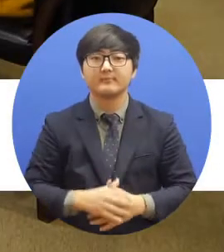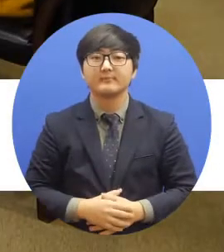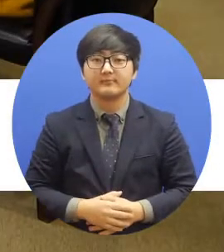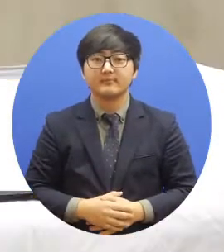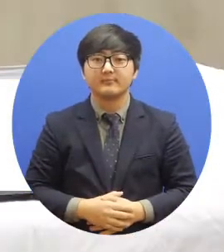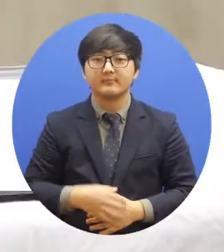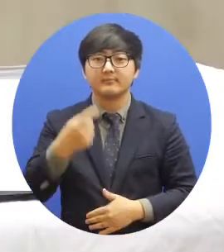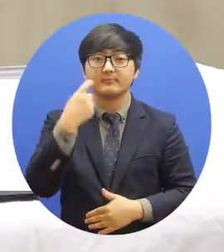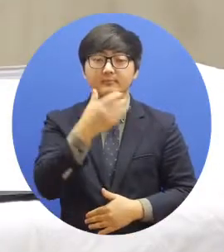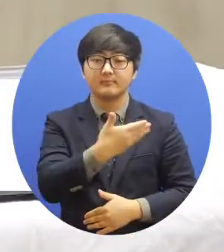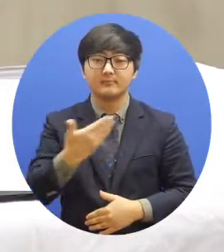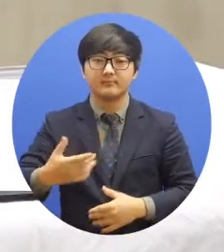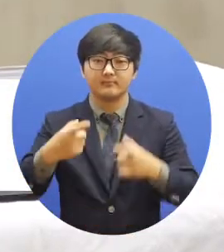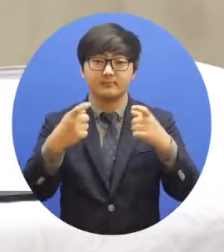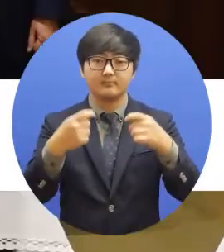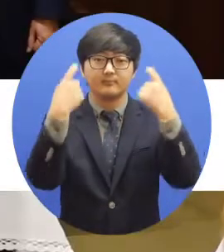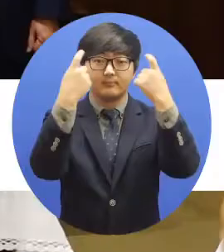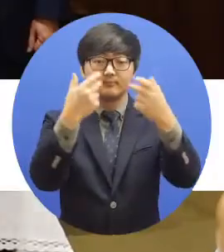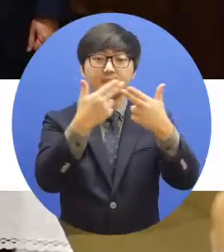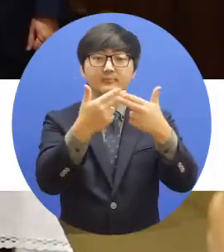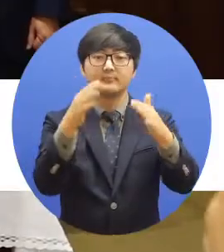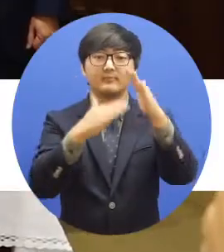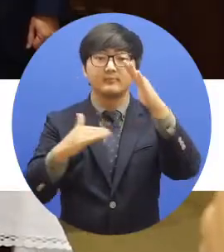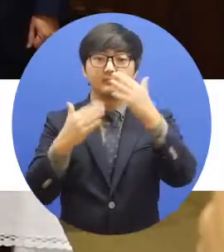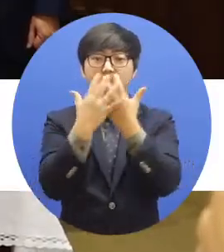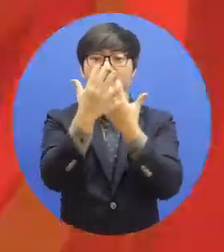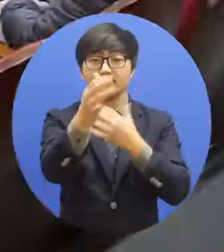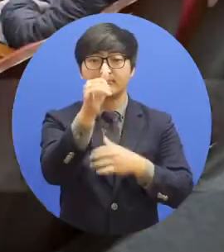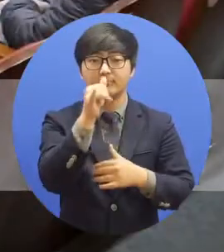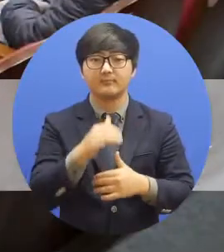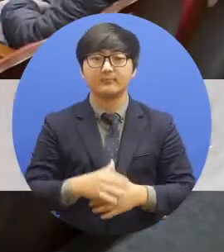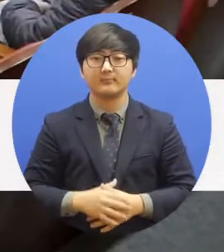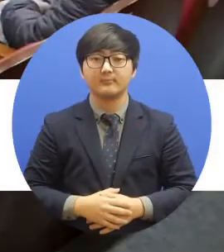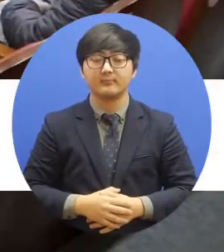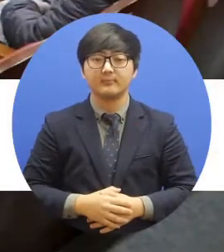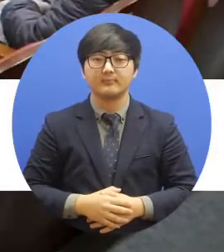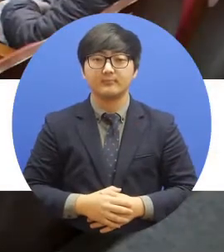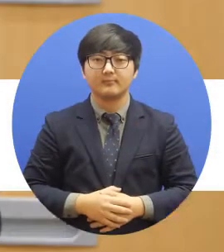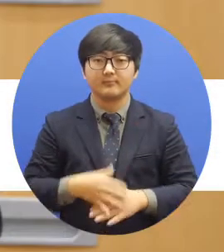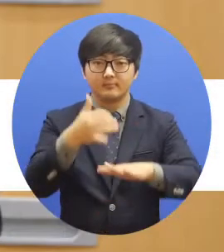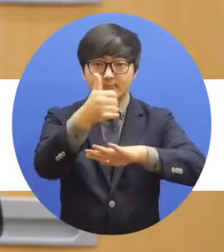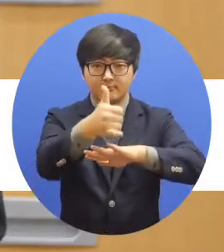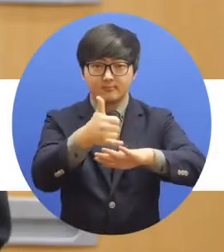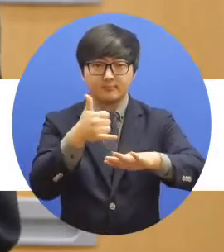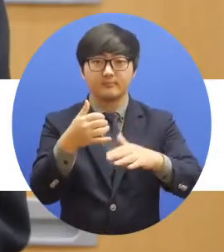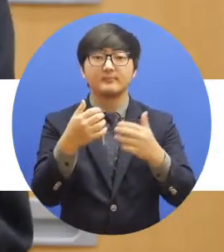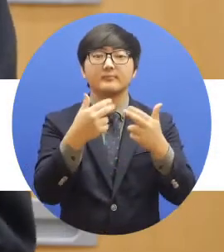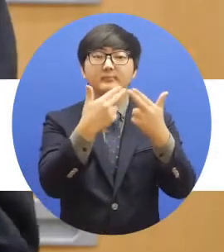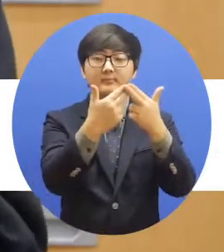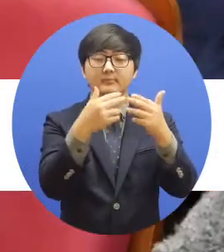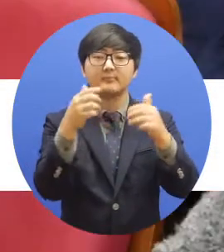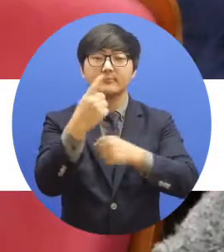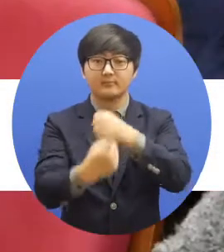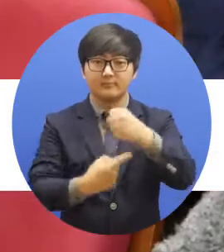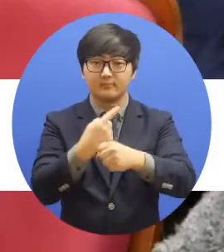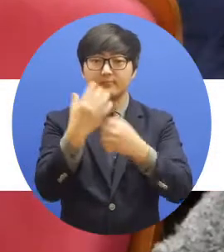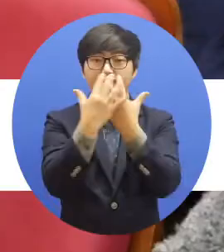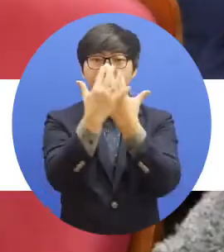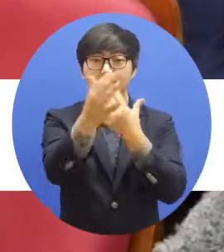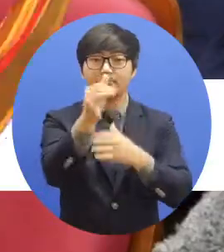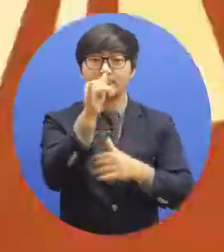금강권 관광협의회 정기총회가 열렸습니다. 공주시 귀농인협의회 연시총회가